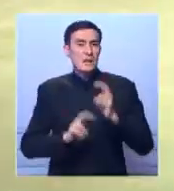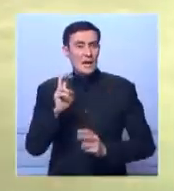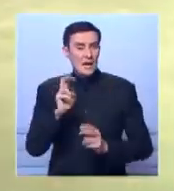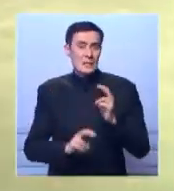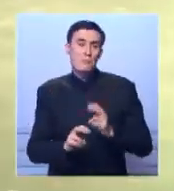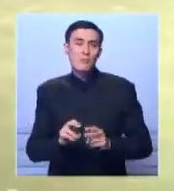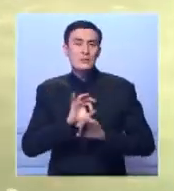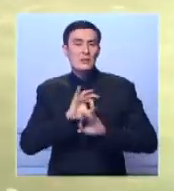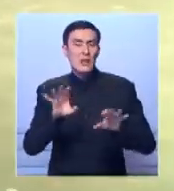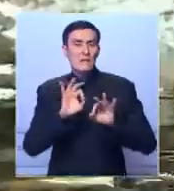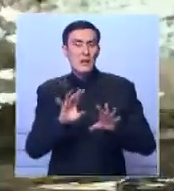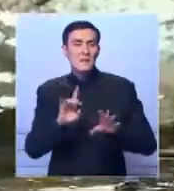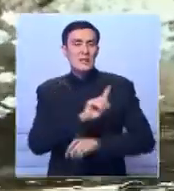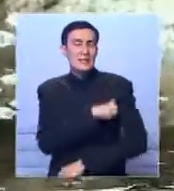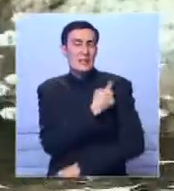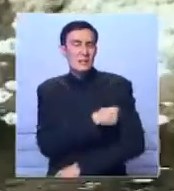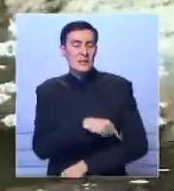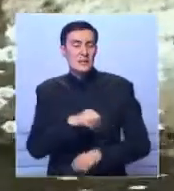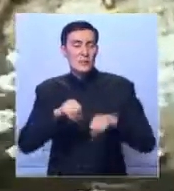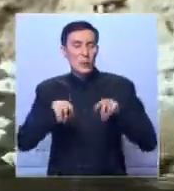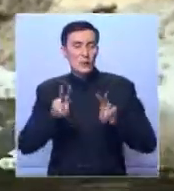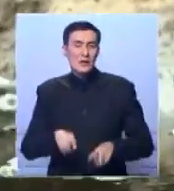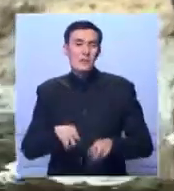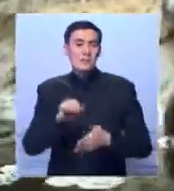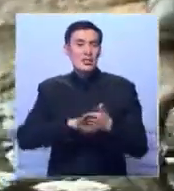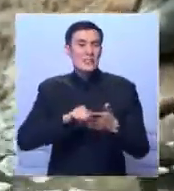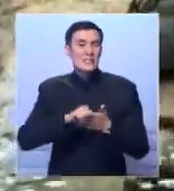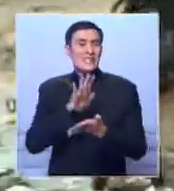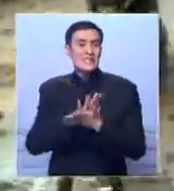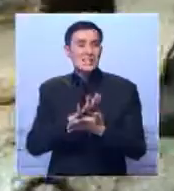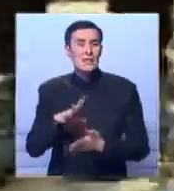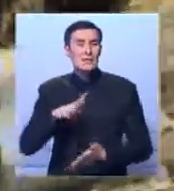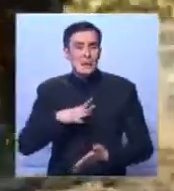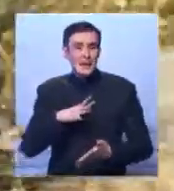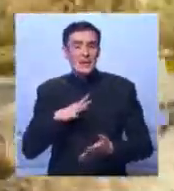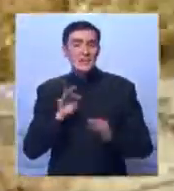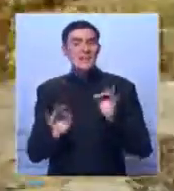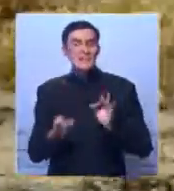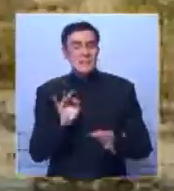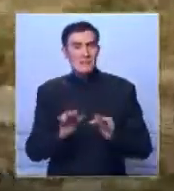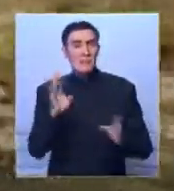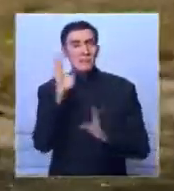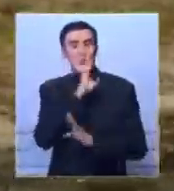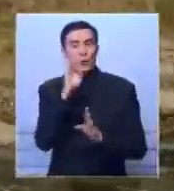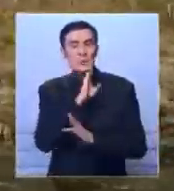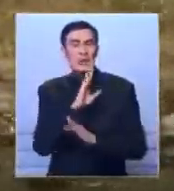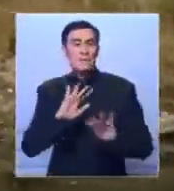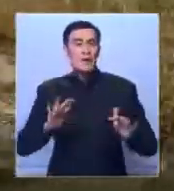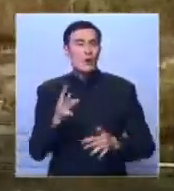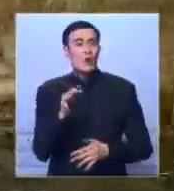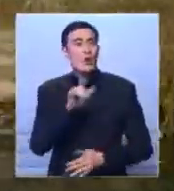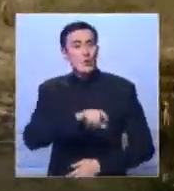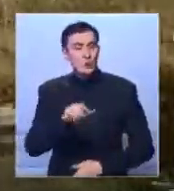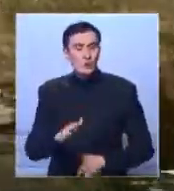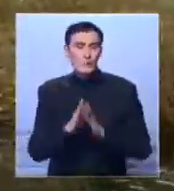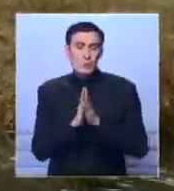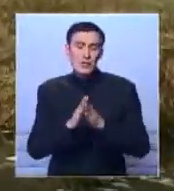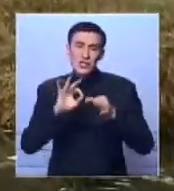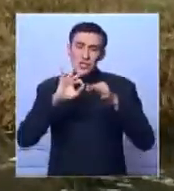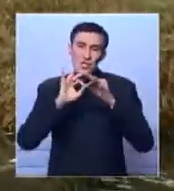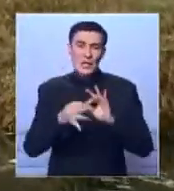предприятии. По словам санэпидемиологов района, причиной загрязнения стали естественные природные явления, но сельчане просят